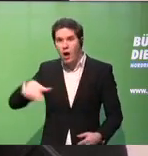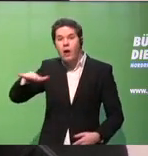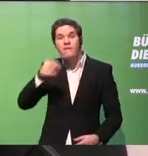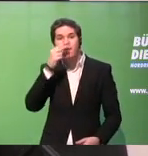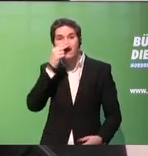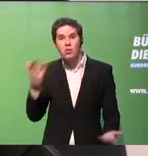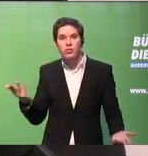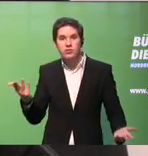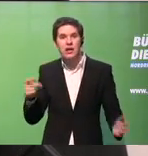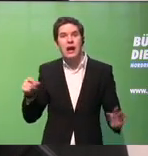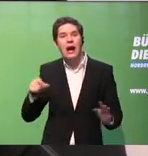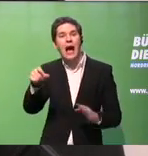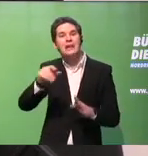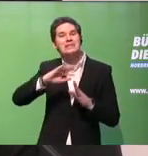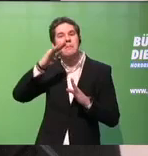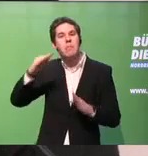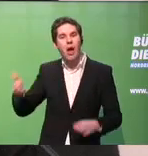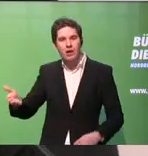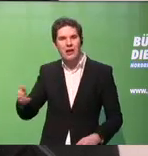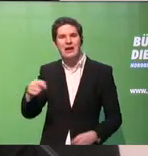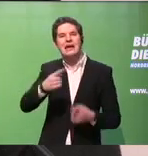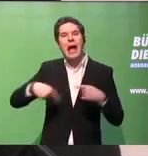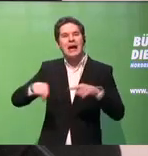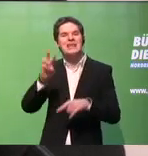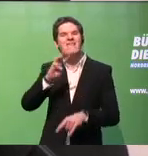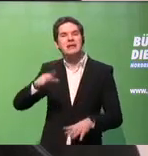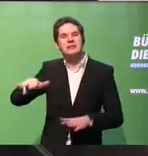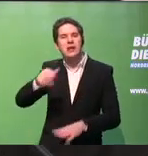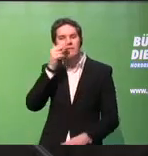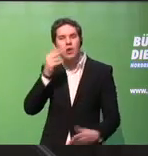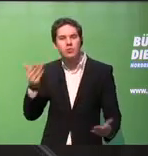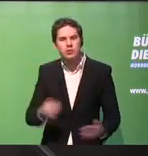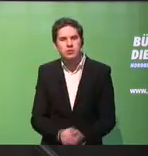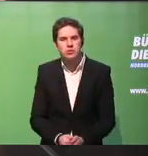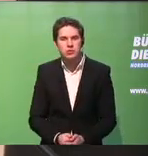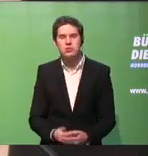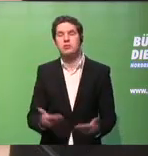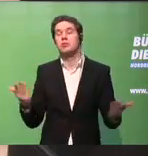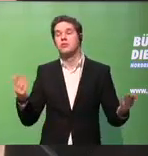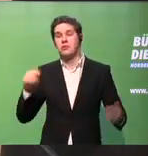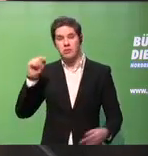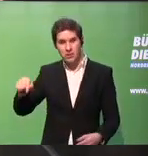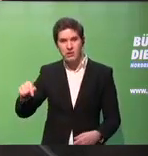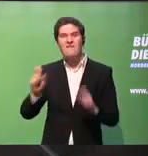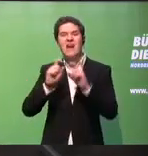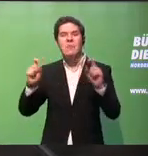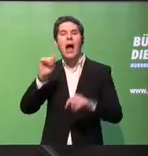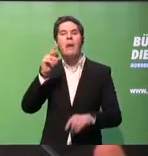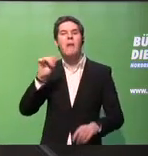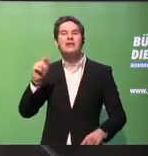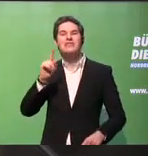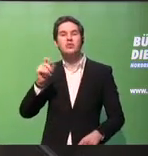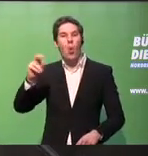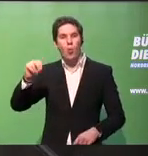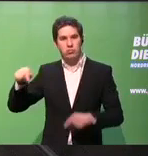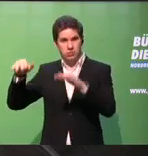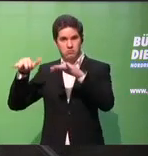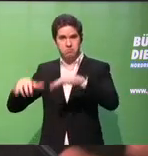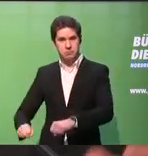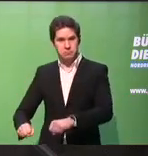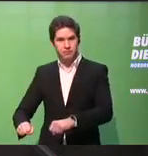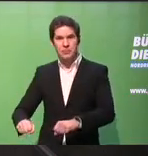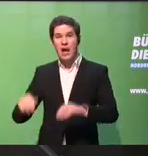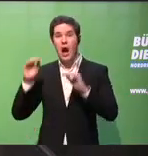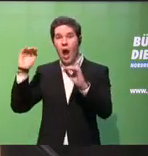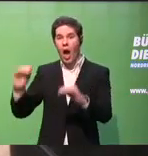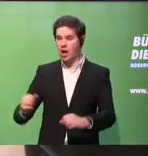wir nach Rheinsberg im Kreis Wesel. In Rheinsberg sitzt Amazon mit einem großen Lager. Da werden